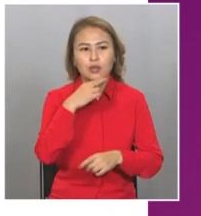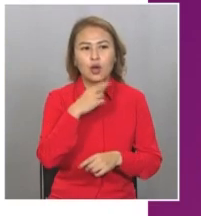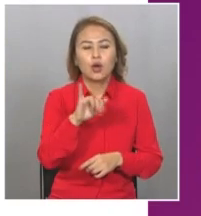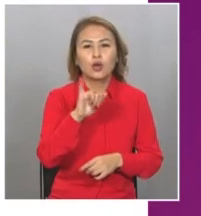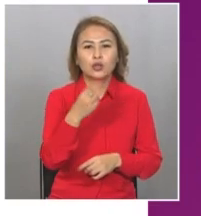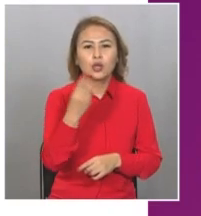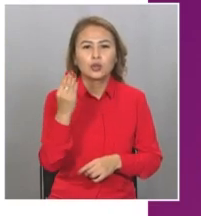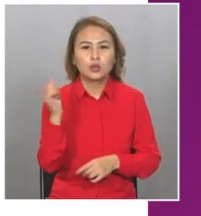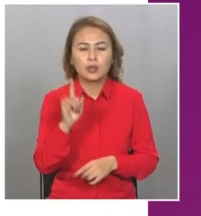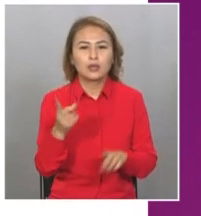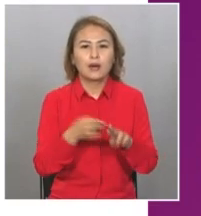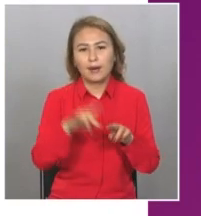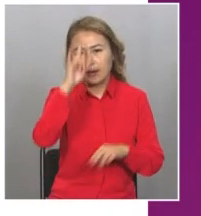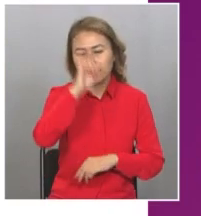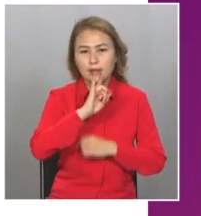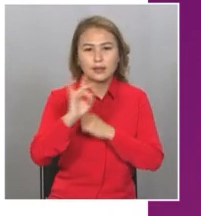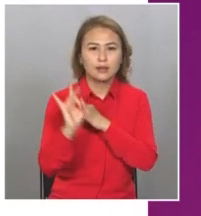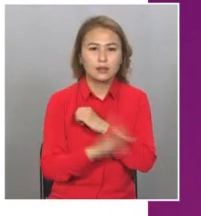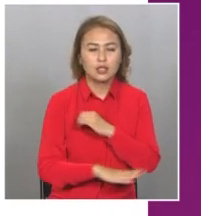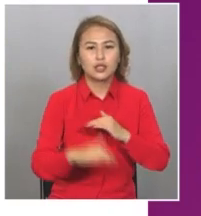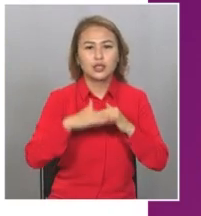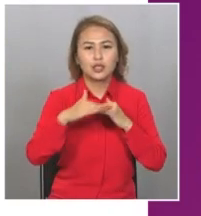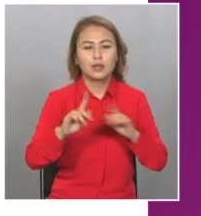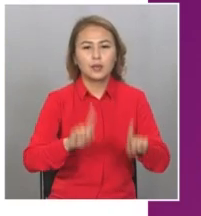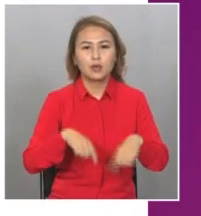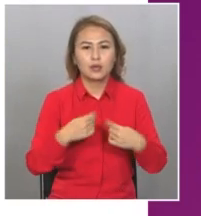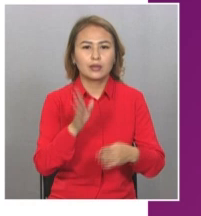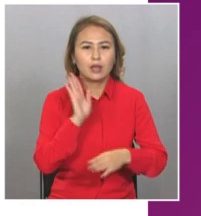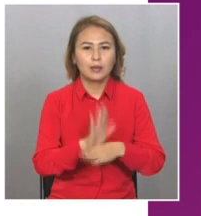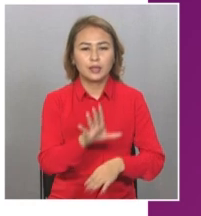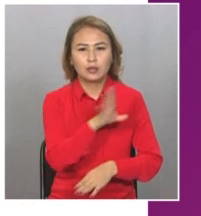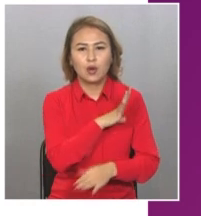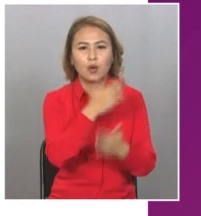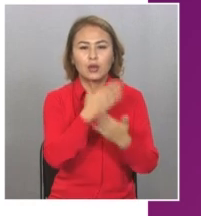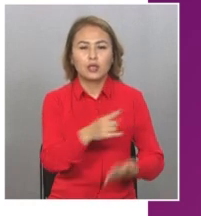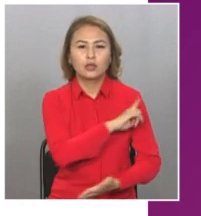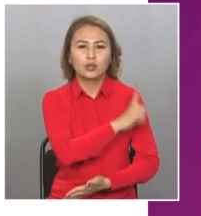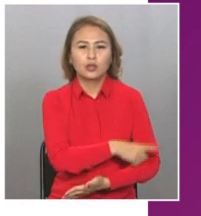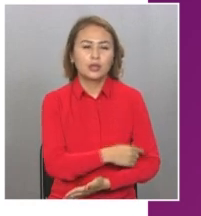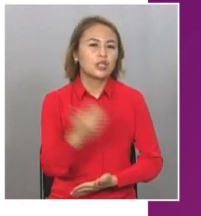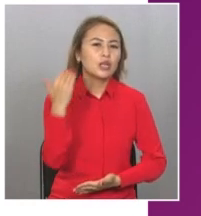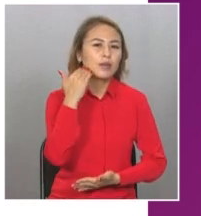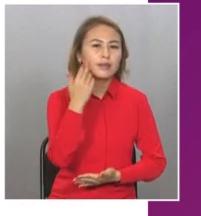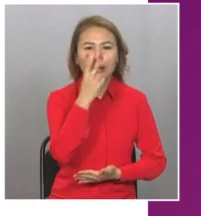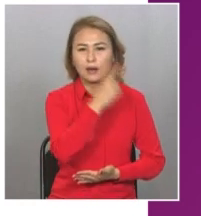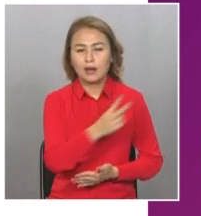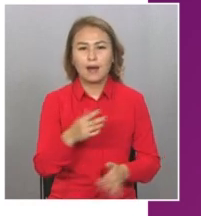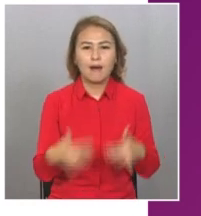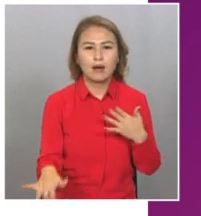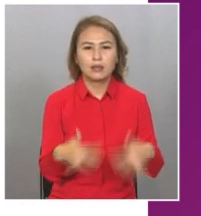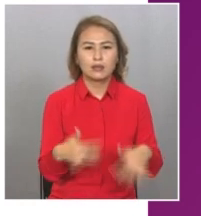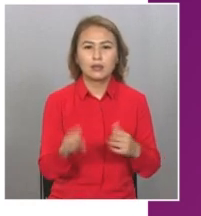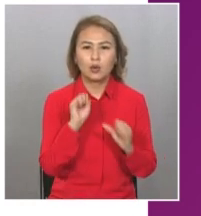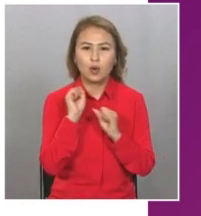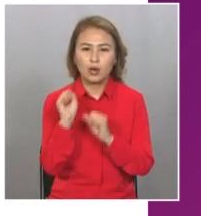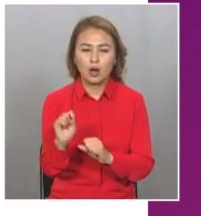300 партиясы қазақ кедейлеріне жер берілуін талап етті. Олар күштерінің шамасына қарай әлсіздерді